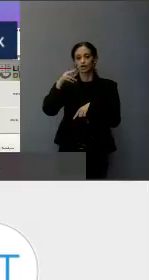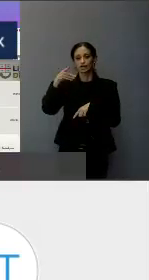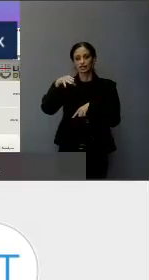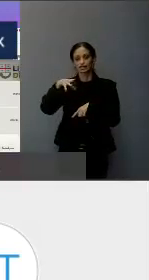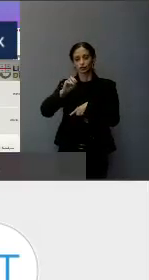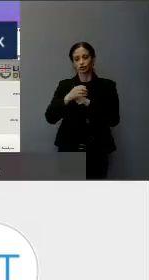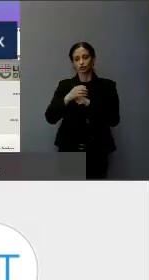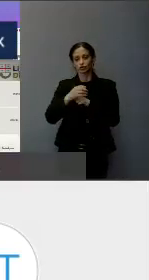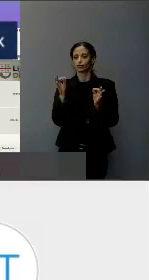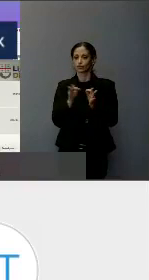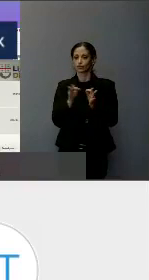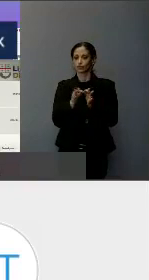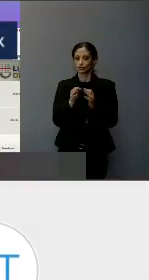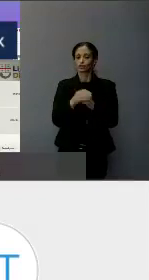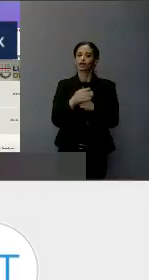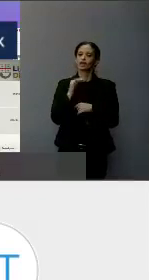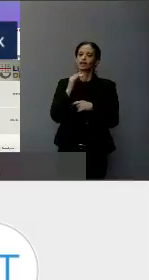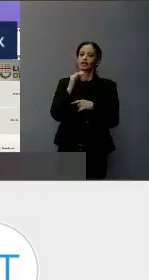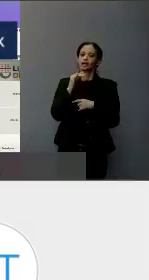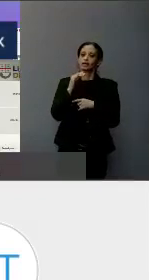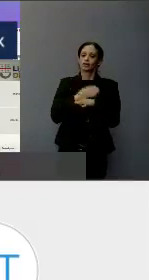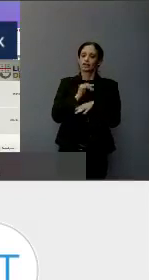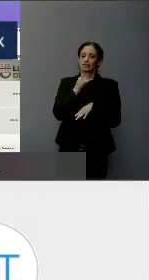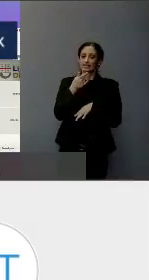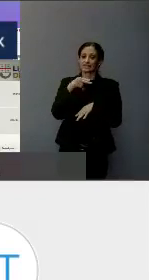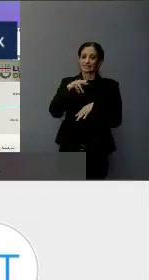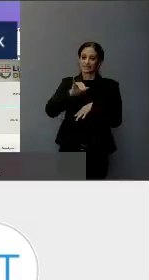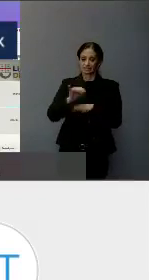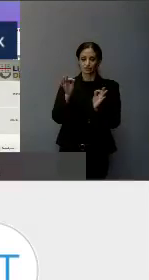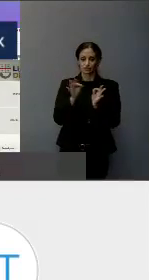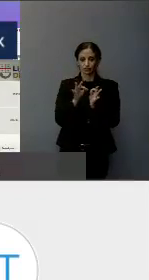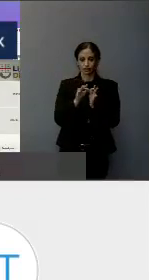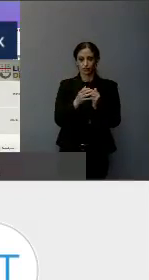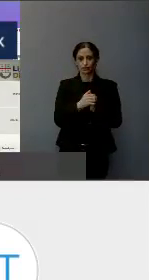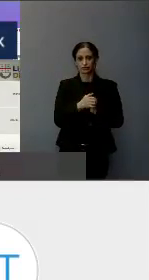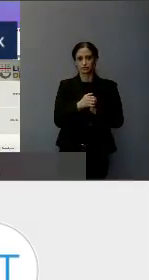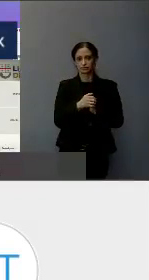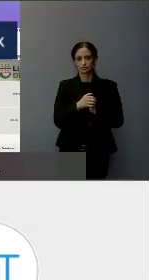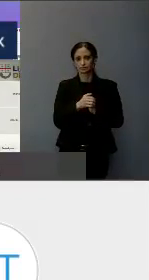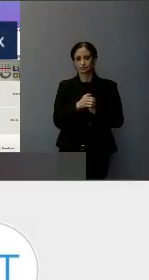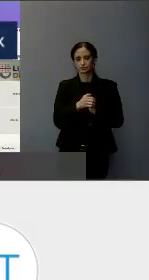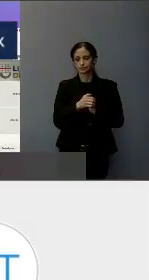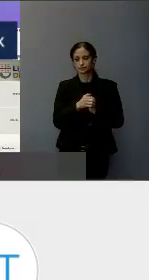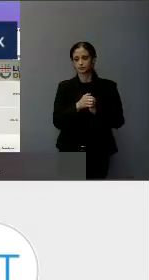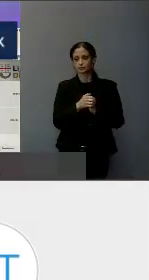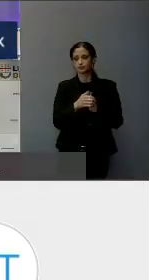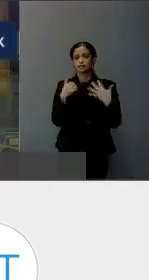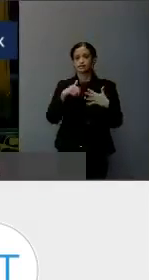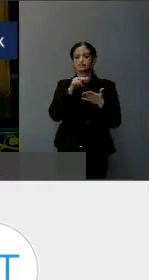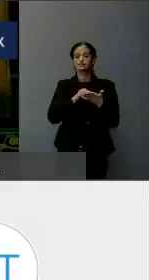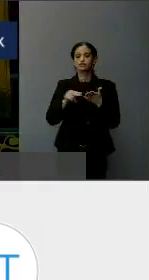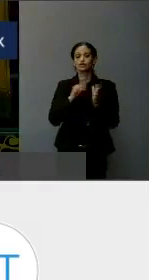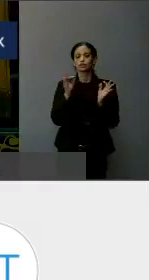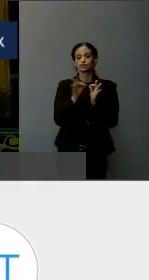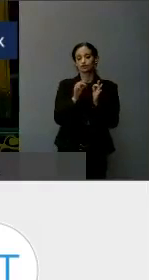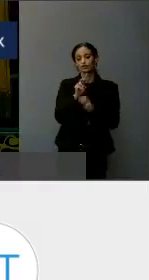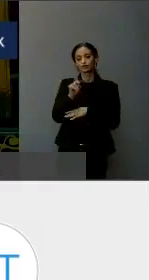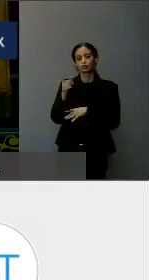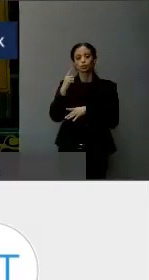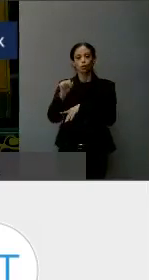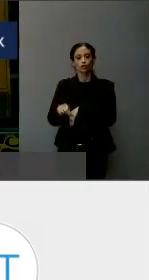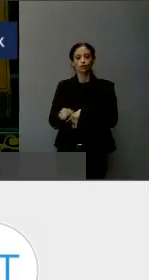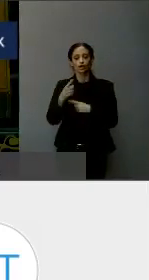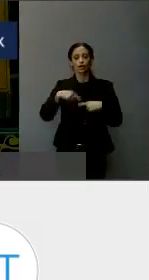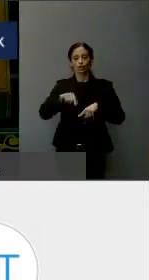favorevole consigliere attivi favorevole 16 voti favorevoli 21 contrari il consiglio